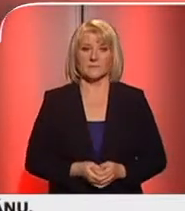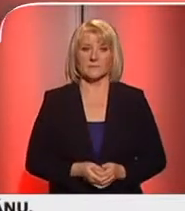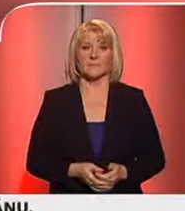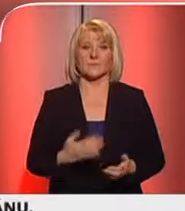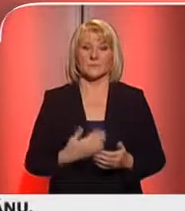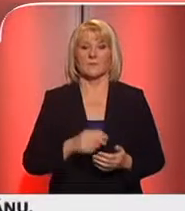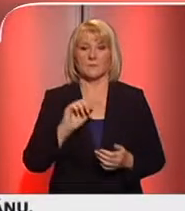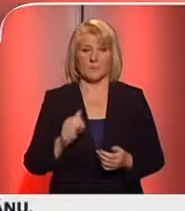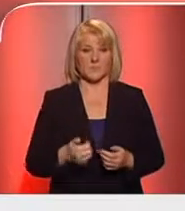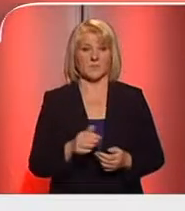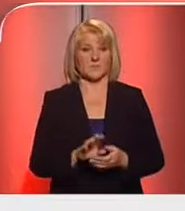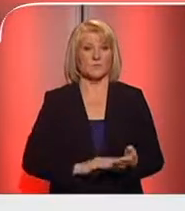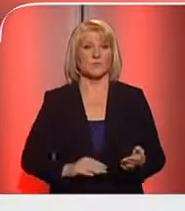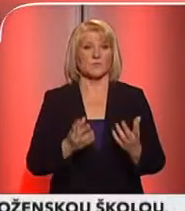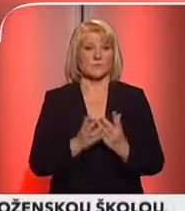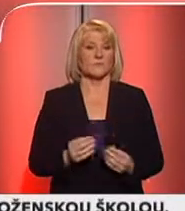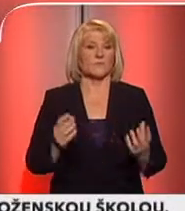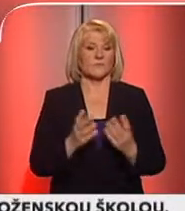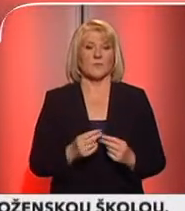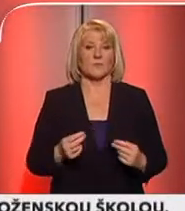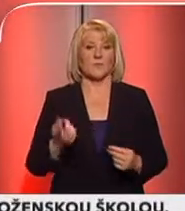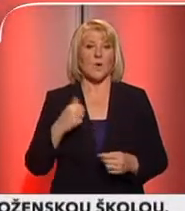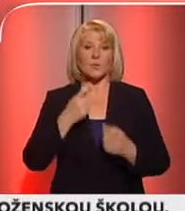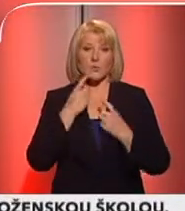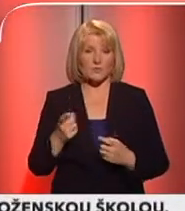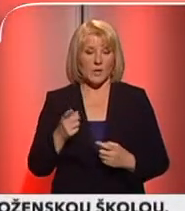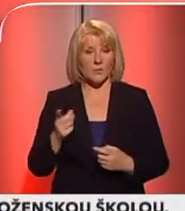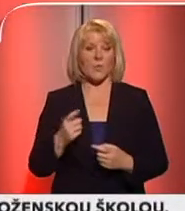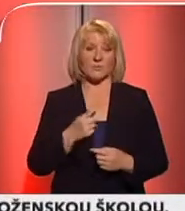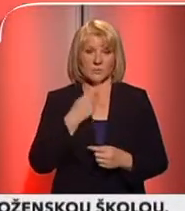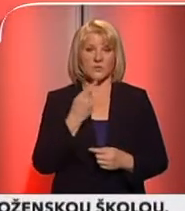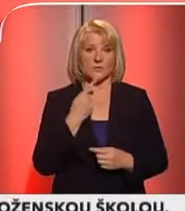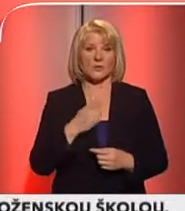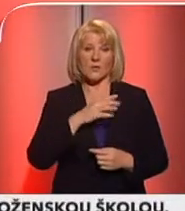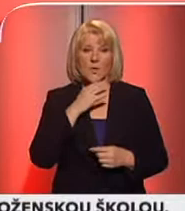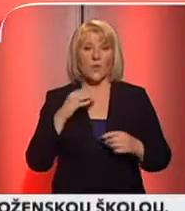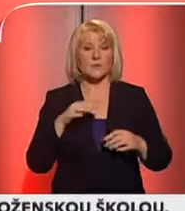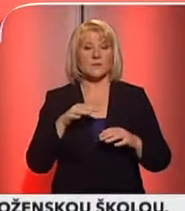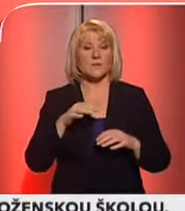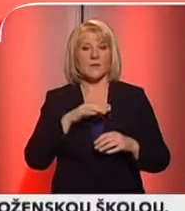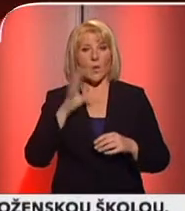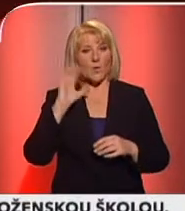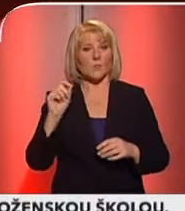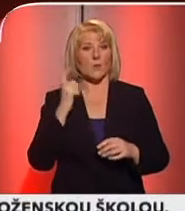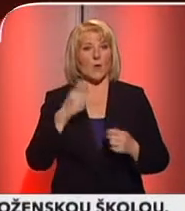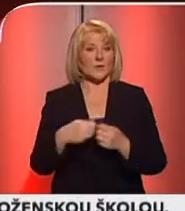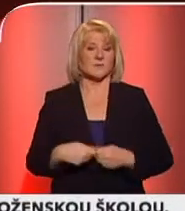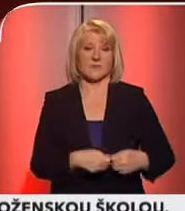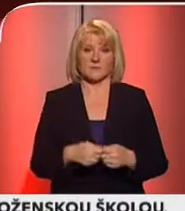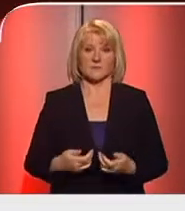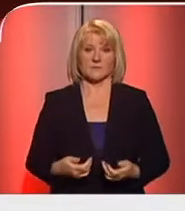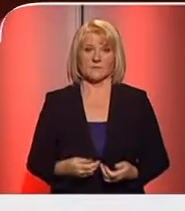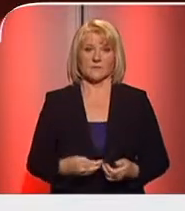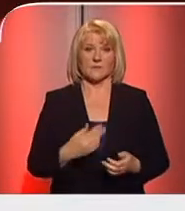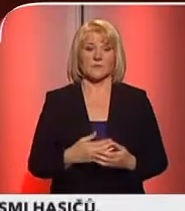já napřed začnu u toho výroku, který citoval Jaromír Dušek, kde říká mnoho odborových organizací. Odborové organizace